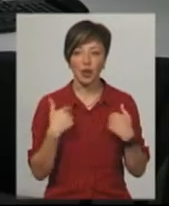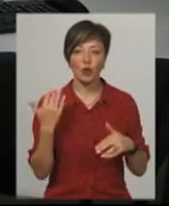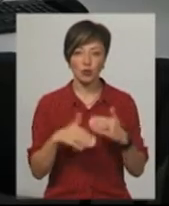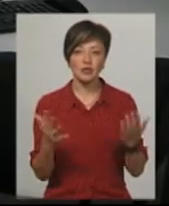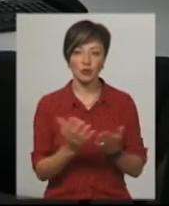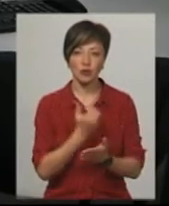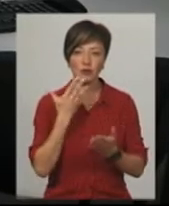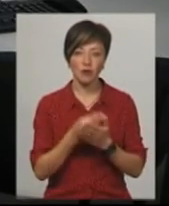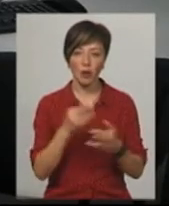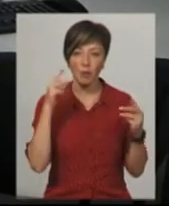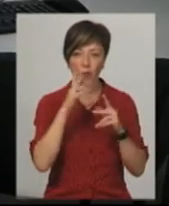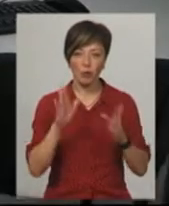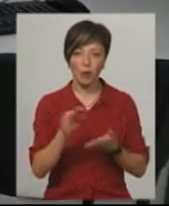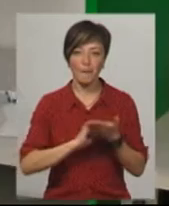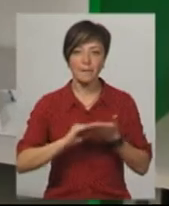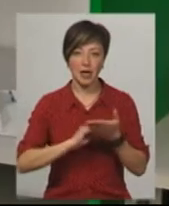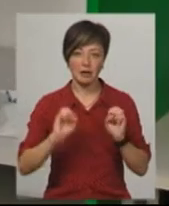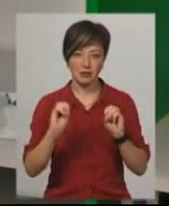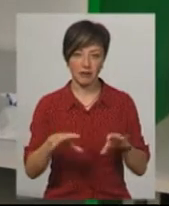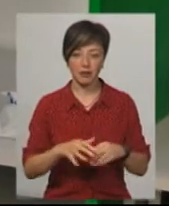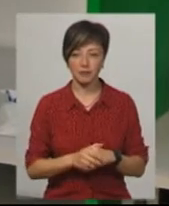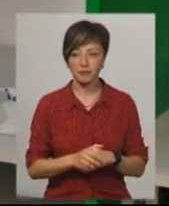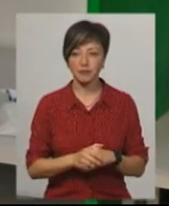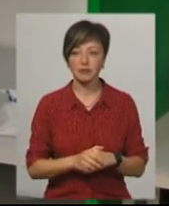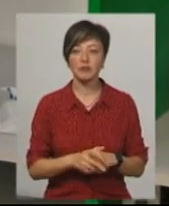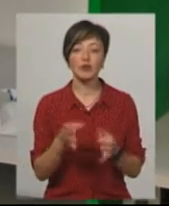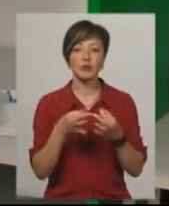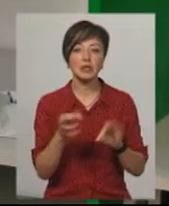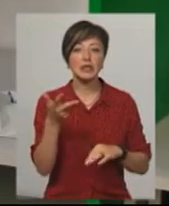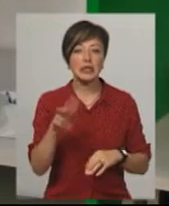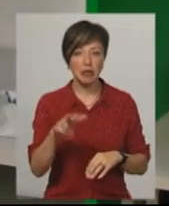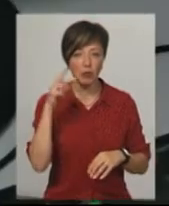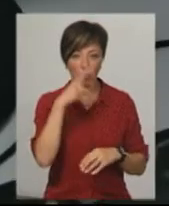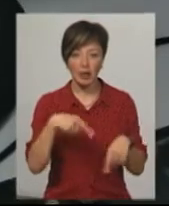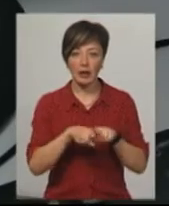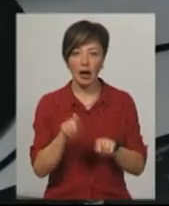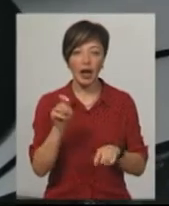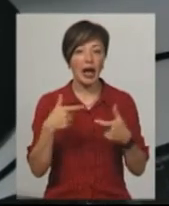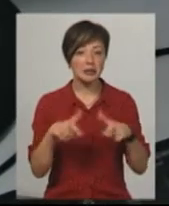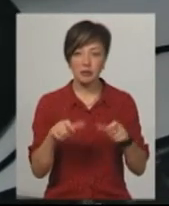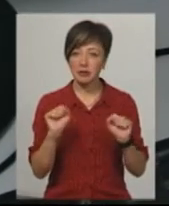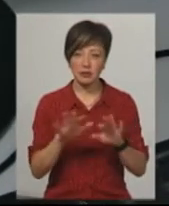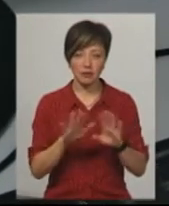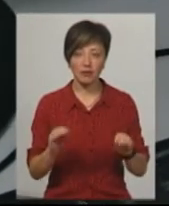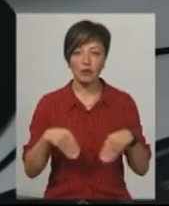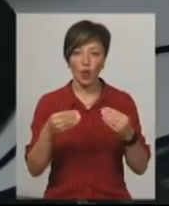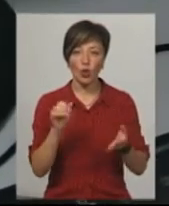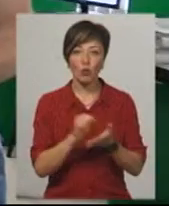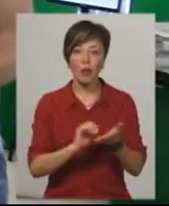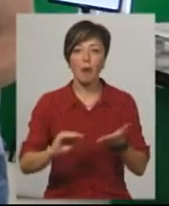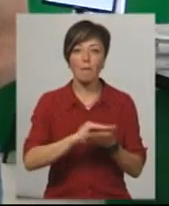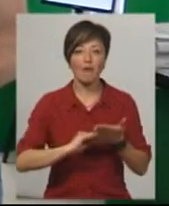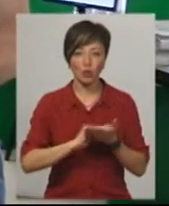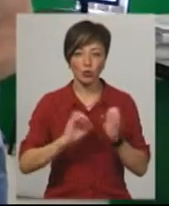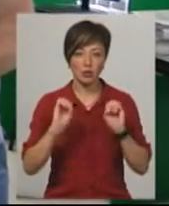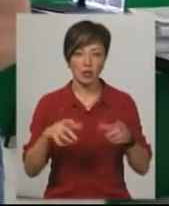помилки. Буду перездавати, звісно. Сергій Подолян допустив три помилки, відтак іспит не склав. Йому вручили документи на перездачу,